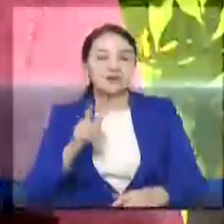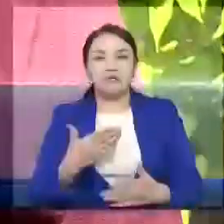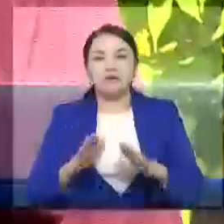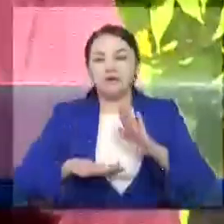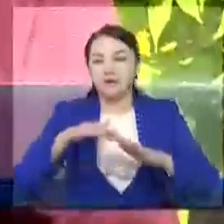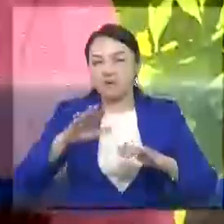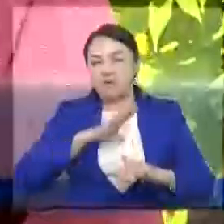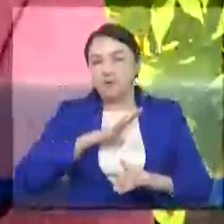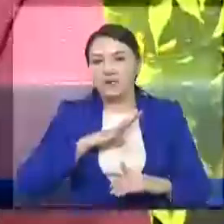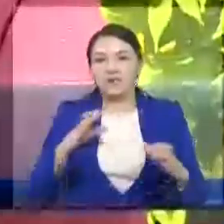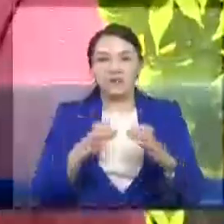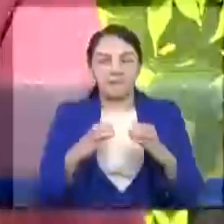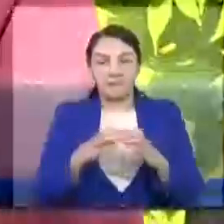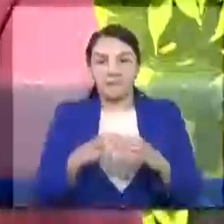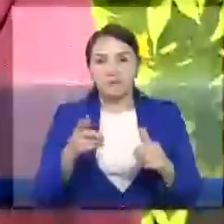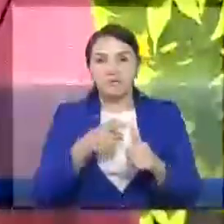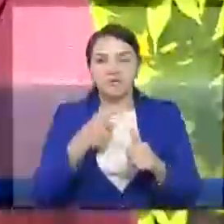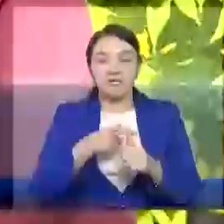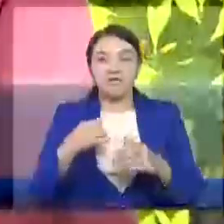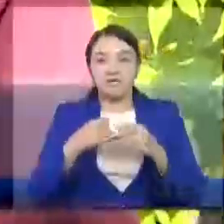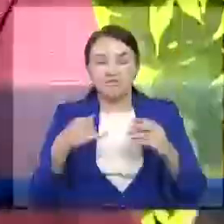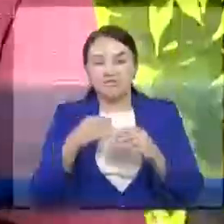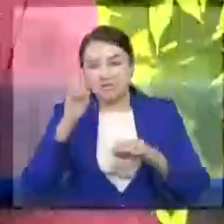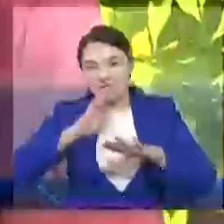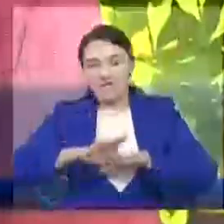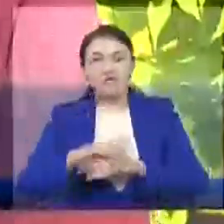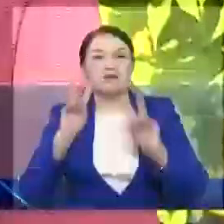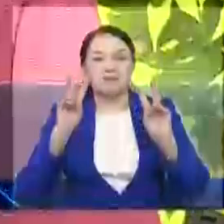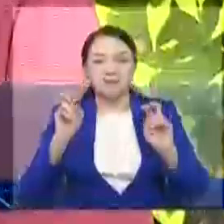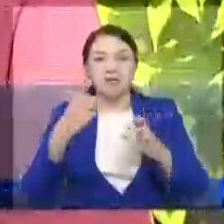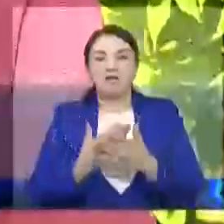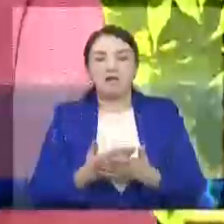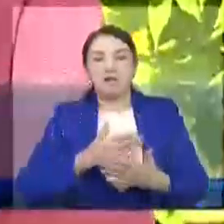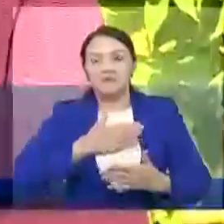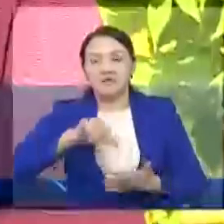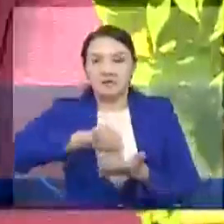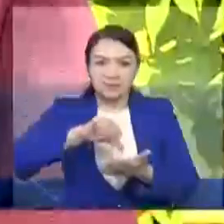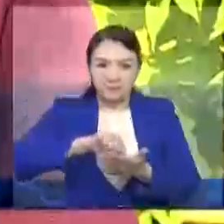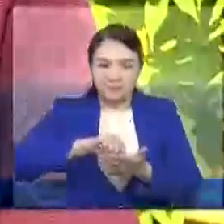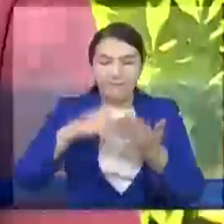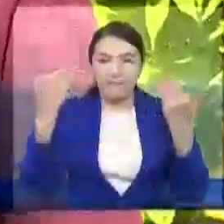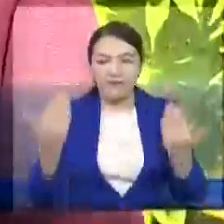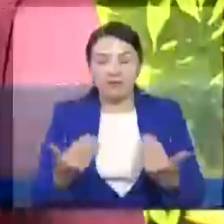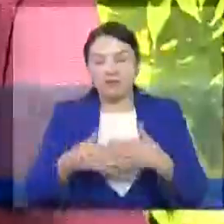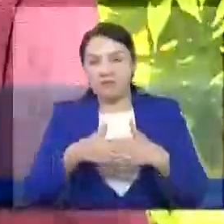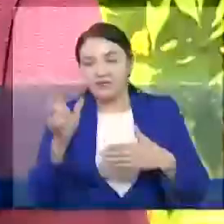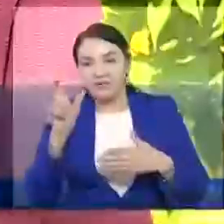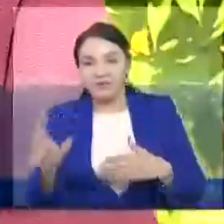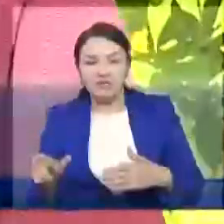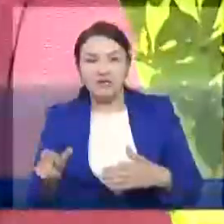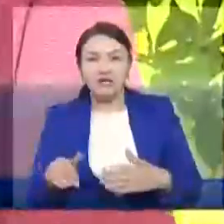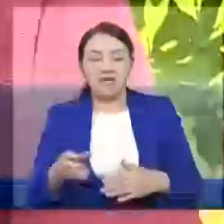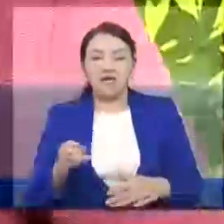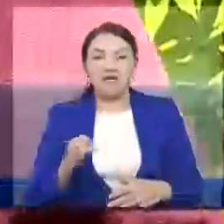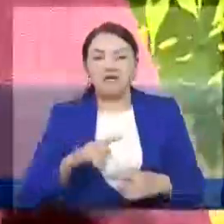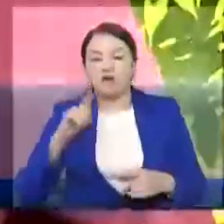қолында болғандықтан жобамыздың атында жер елшілері деп қойдық. Жобаға белсене қатысып жатқан биылғы бітіруші түлектердің